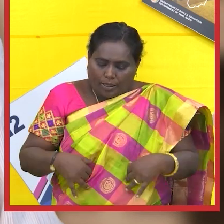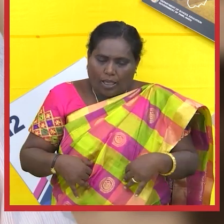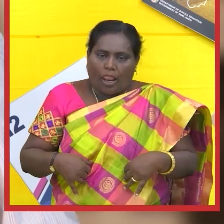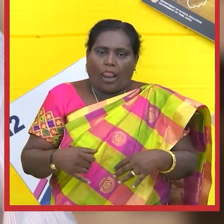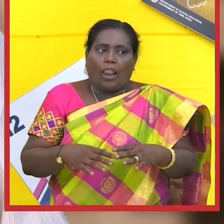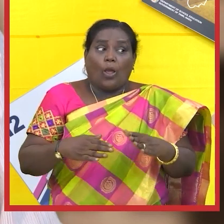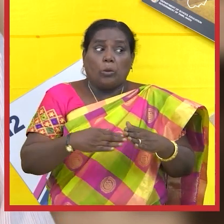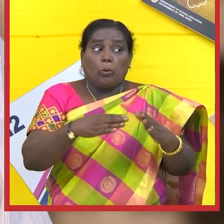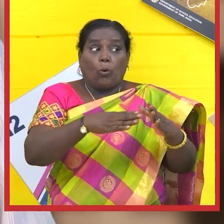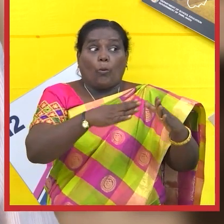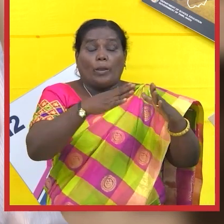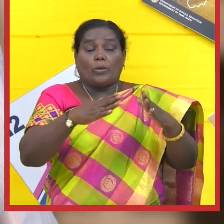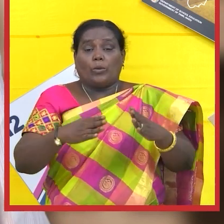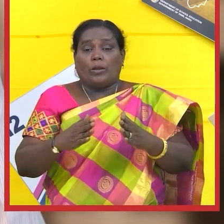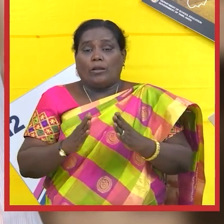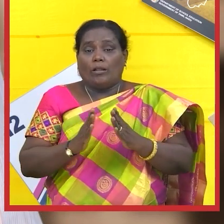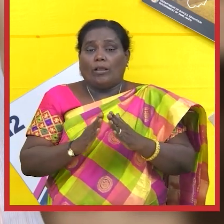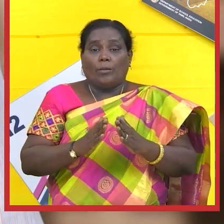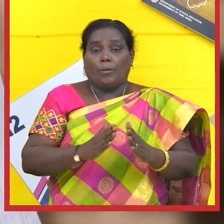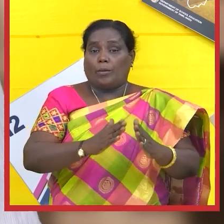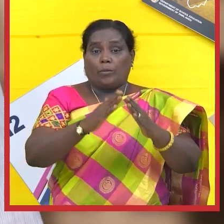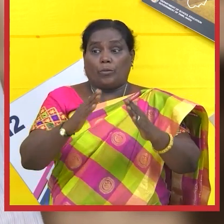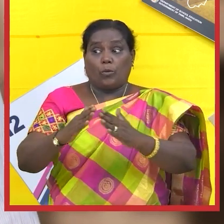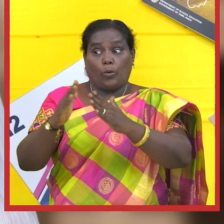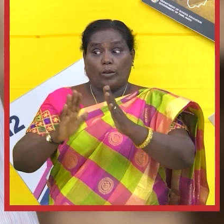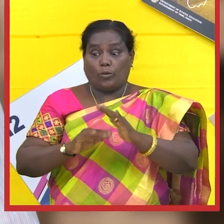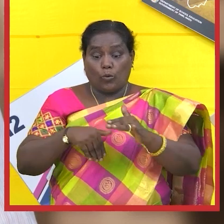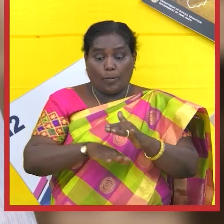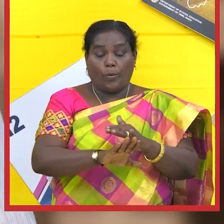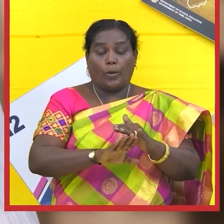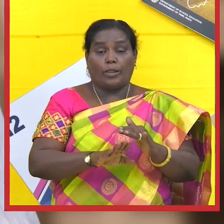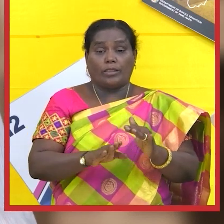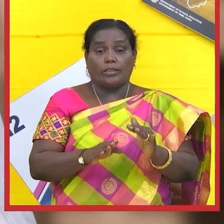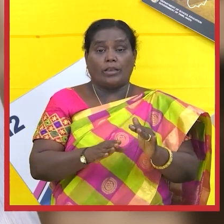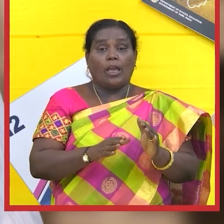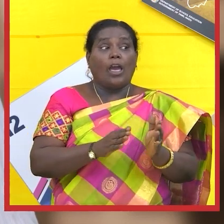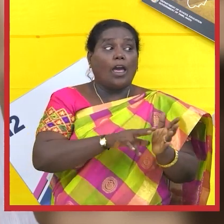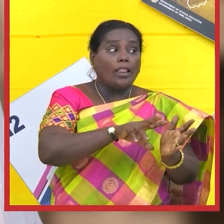கோவிலுக்குள் நுழைவதை அல்லது கோவில் விவகாரங்களிலே பங்கெடுப்பதை அந்த காலத்திலே தடை